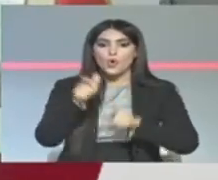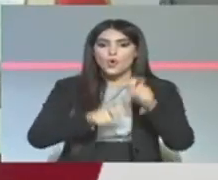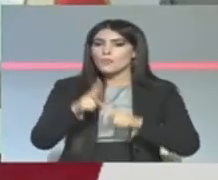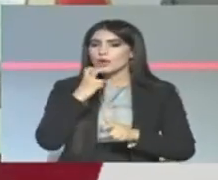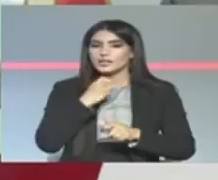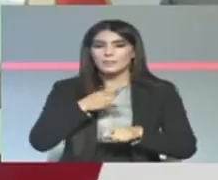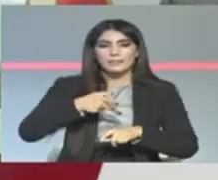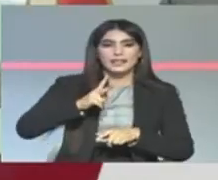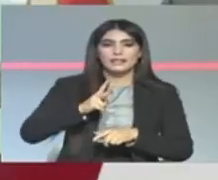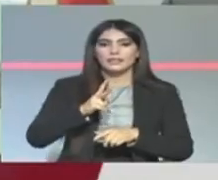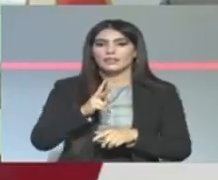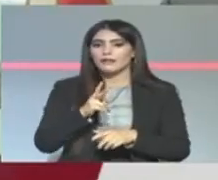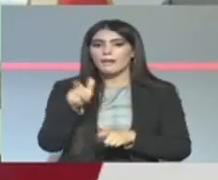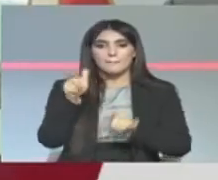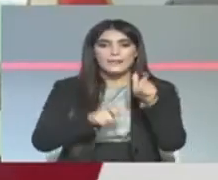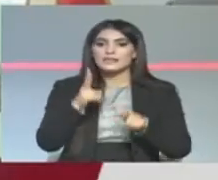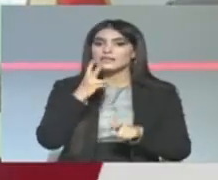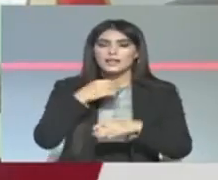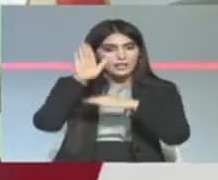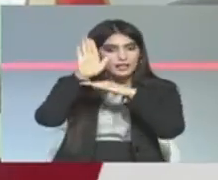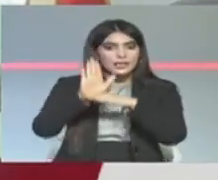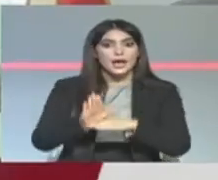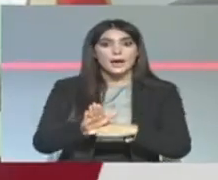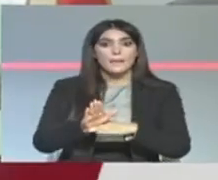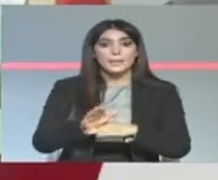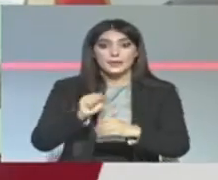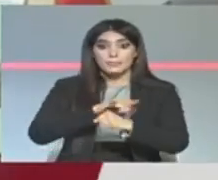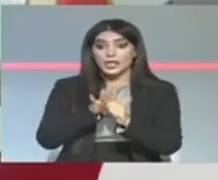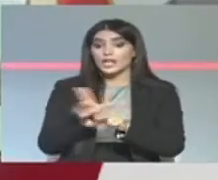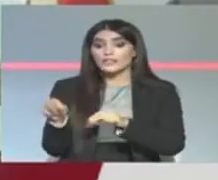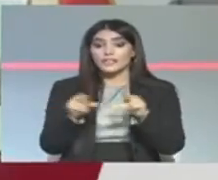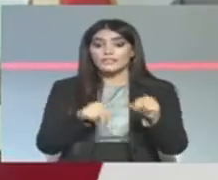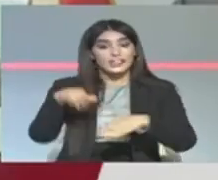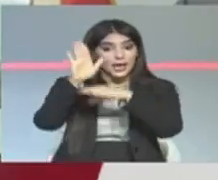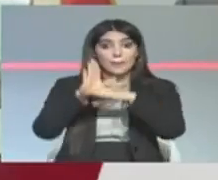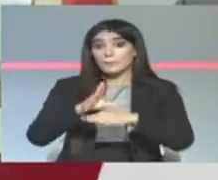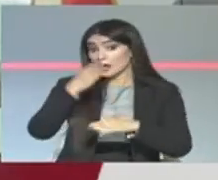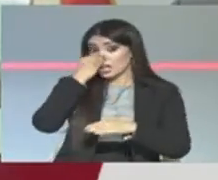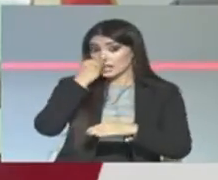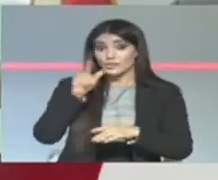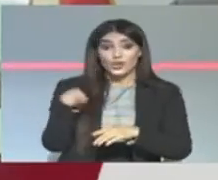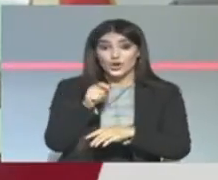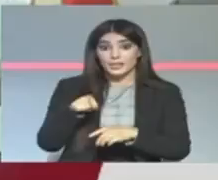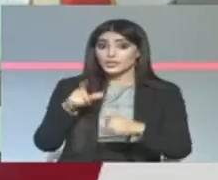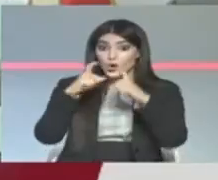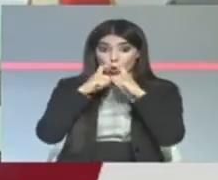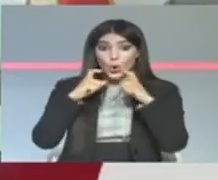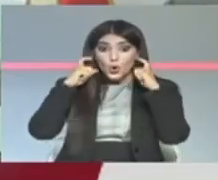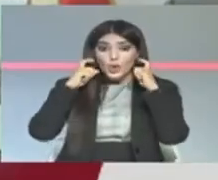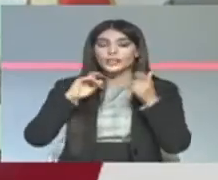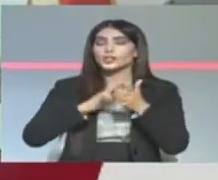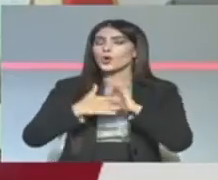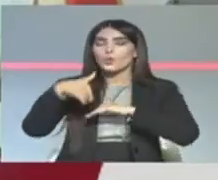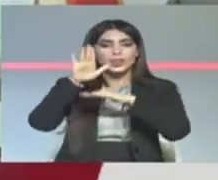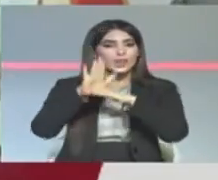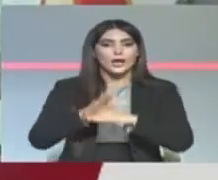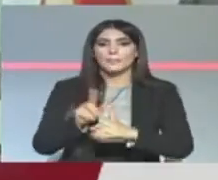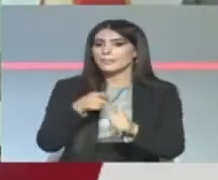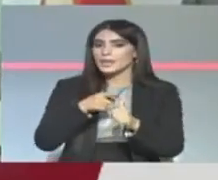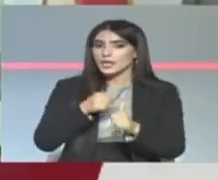تحمي من الكوبي وتحمل كذلك ولذلك كان يستعمل كما تحميل